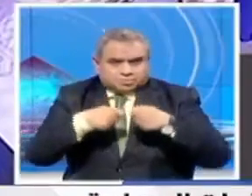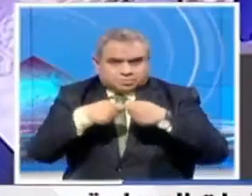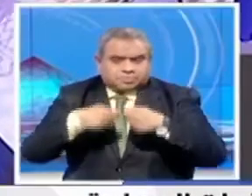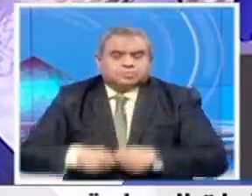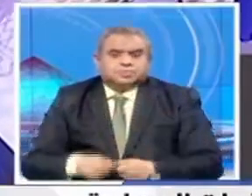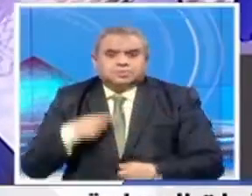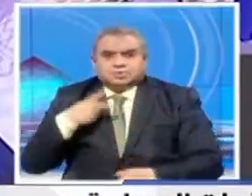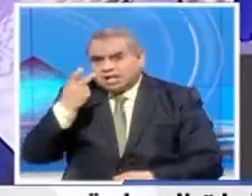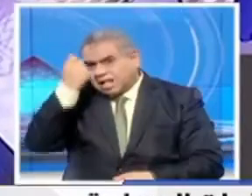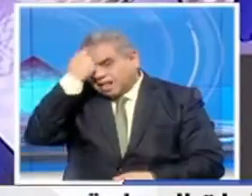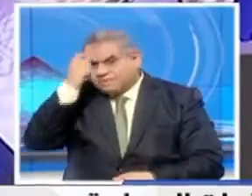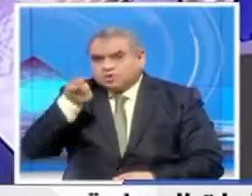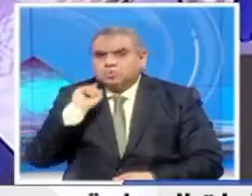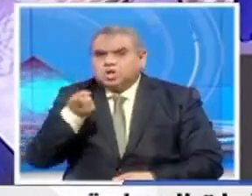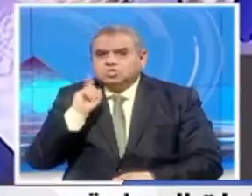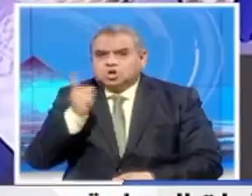في 2011